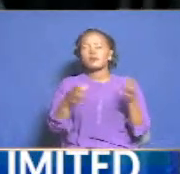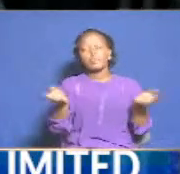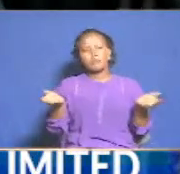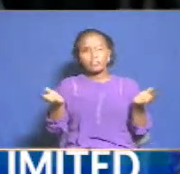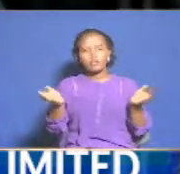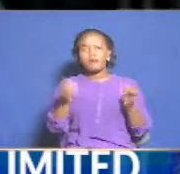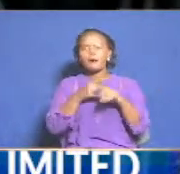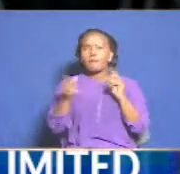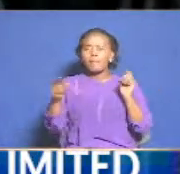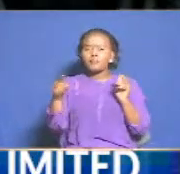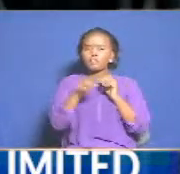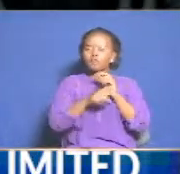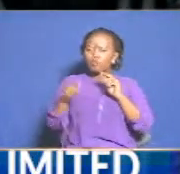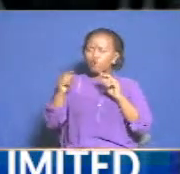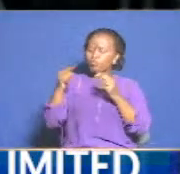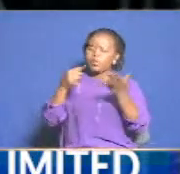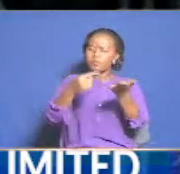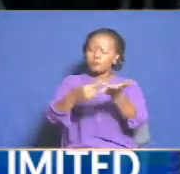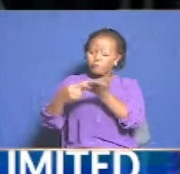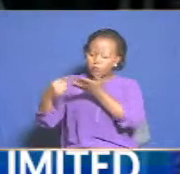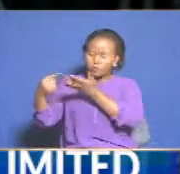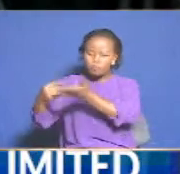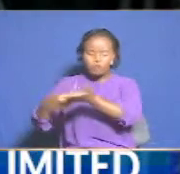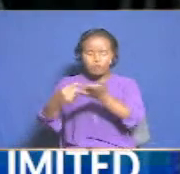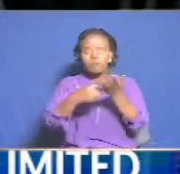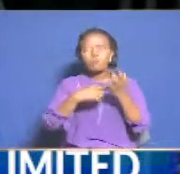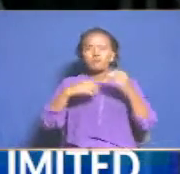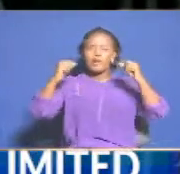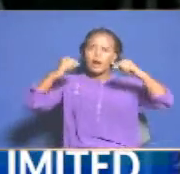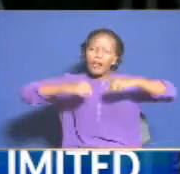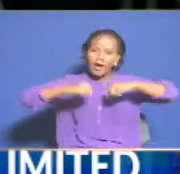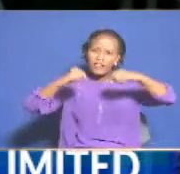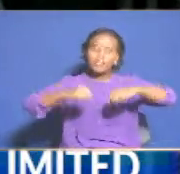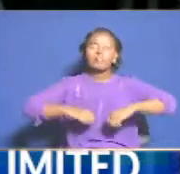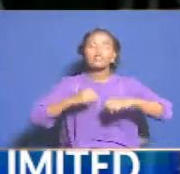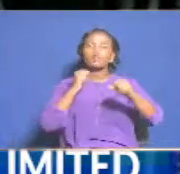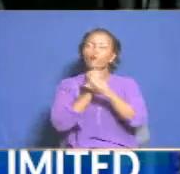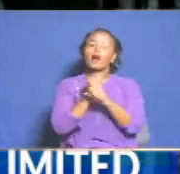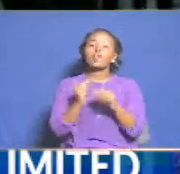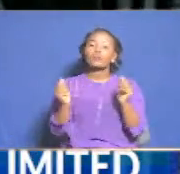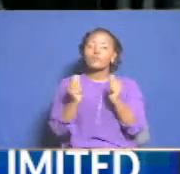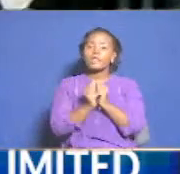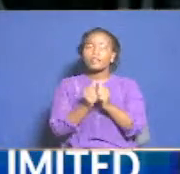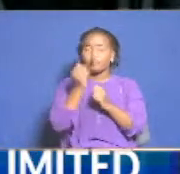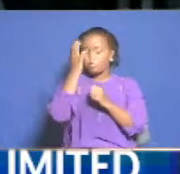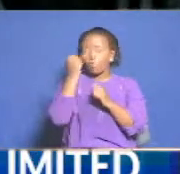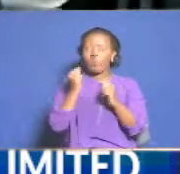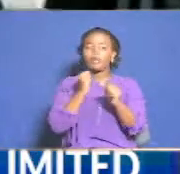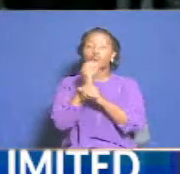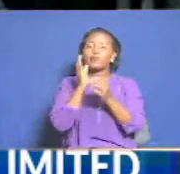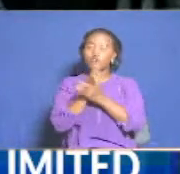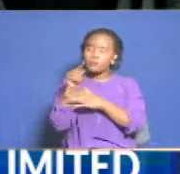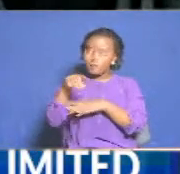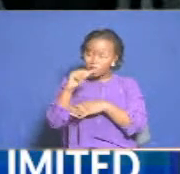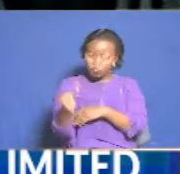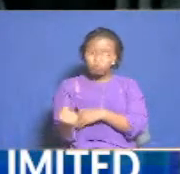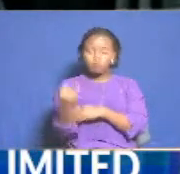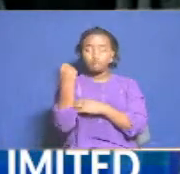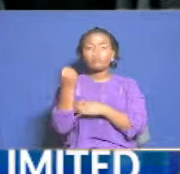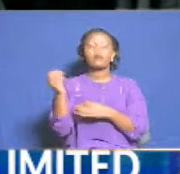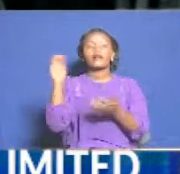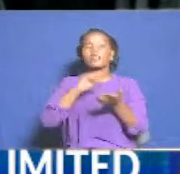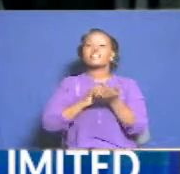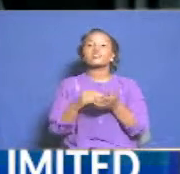Na tukaketi na tukasema tutafanya kazi pamoja na tuhakikishe ya kwamba tumeifufua. Leo ndio sisi tuko hapa